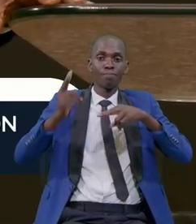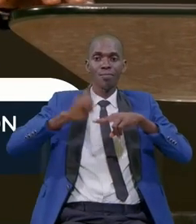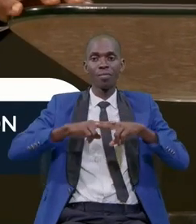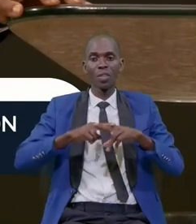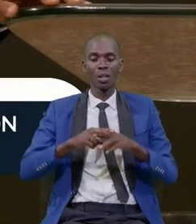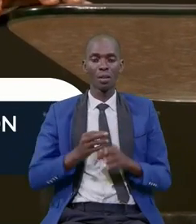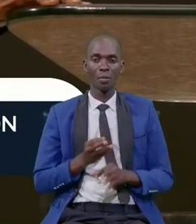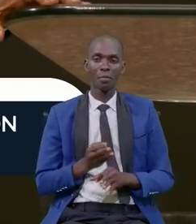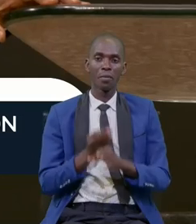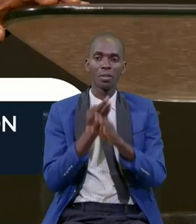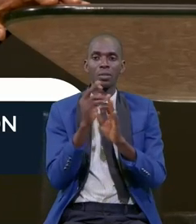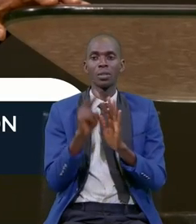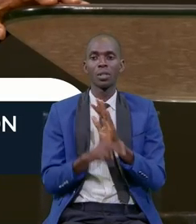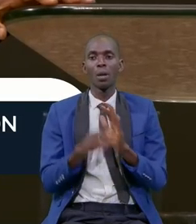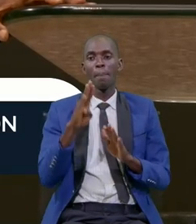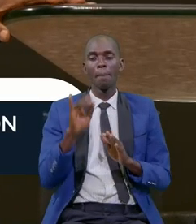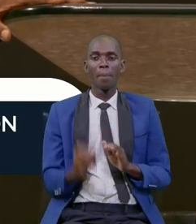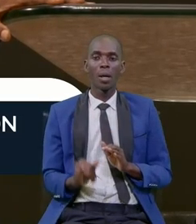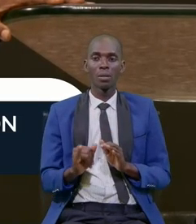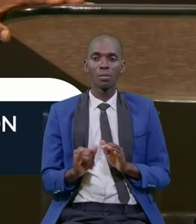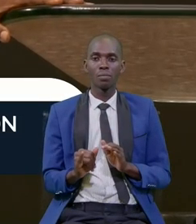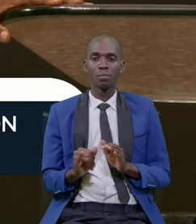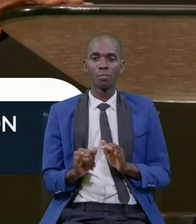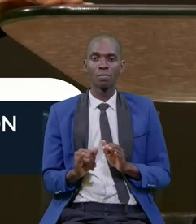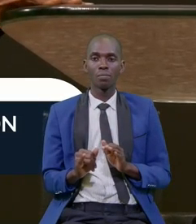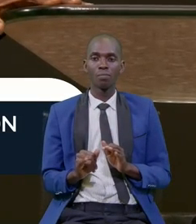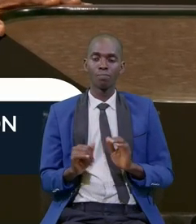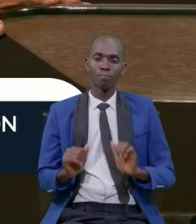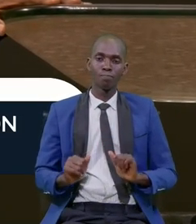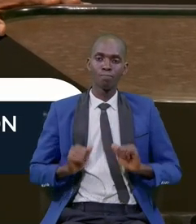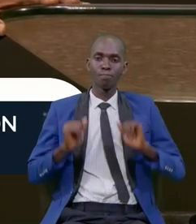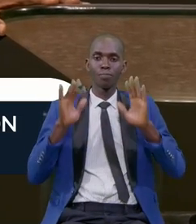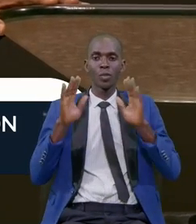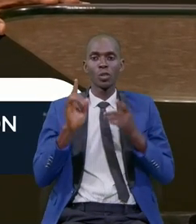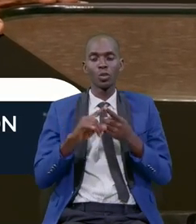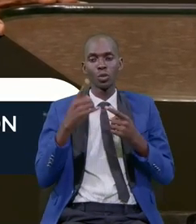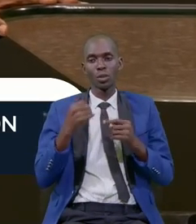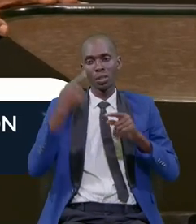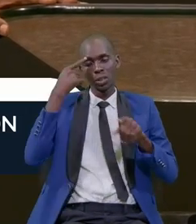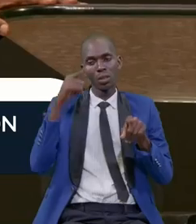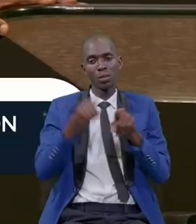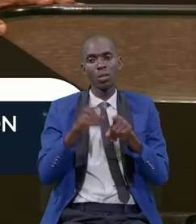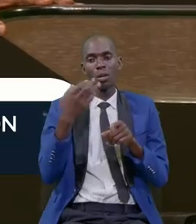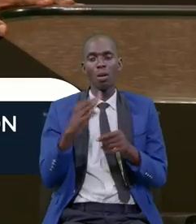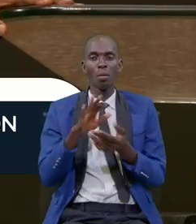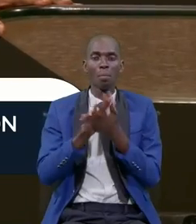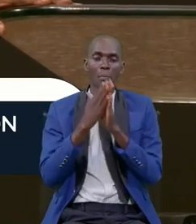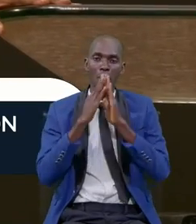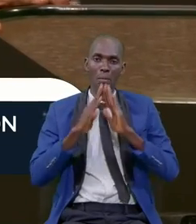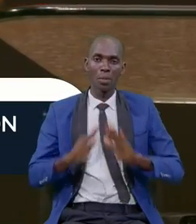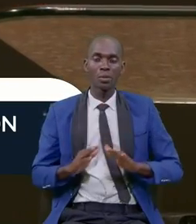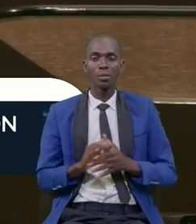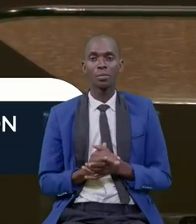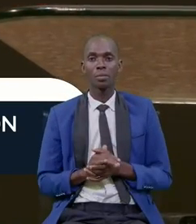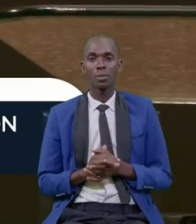la fructification étendue par la dévotion à l'alliance de